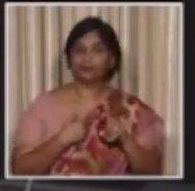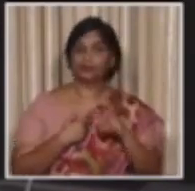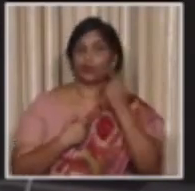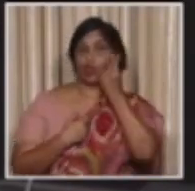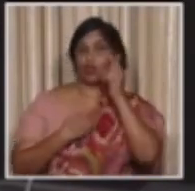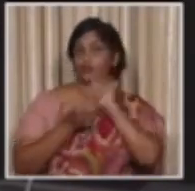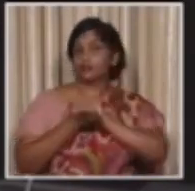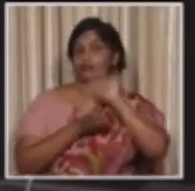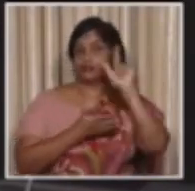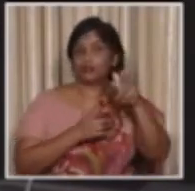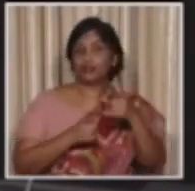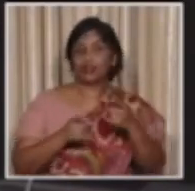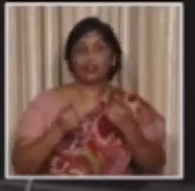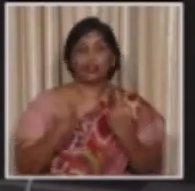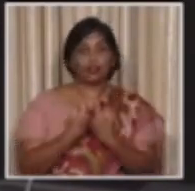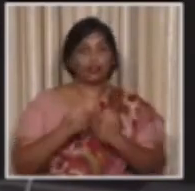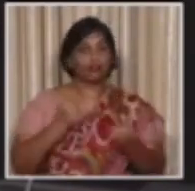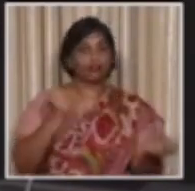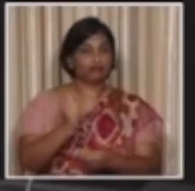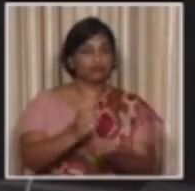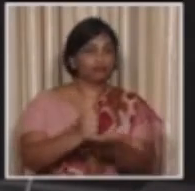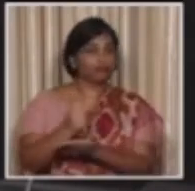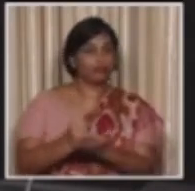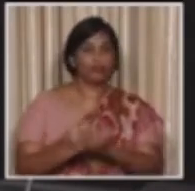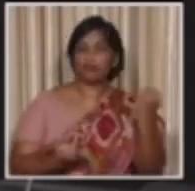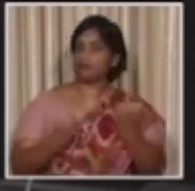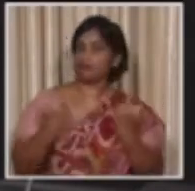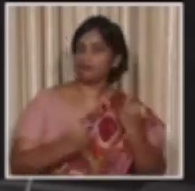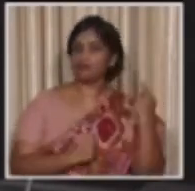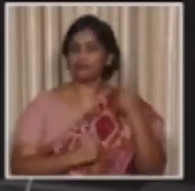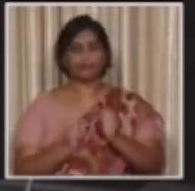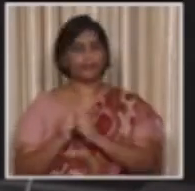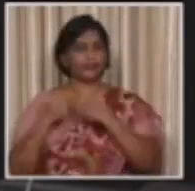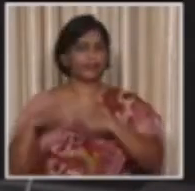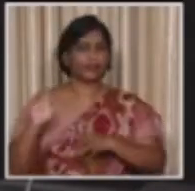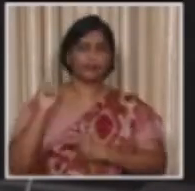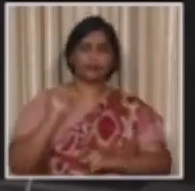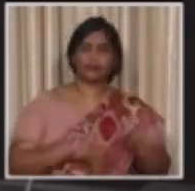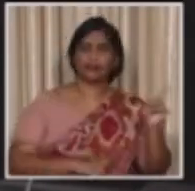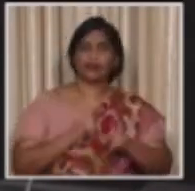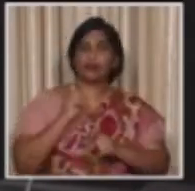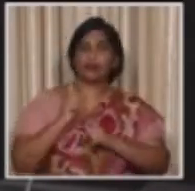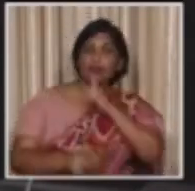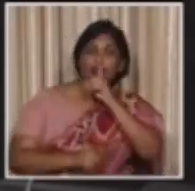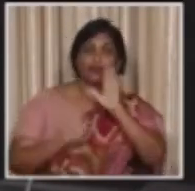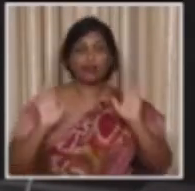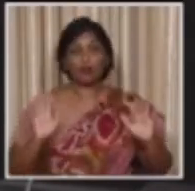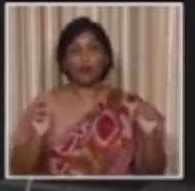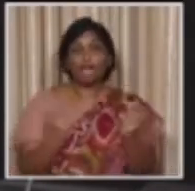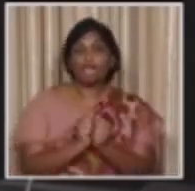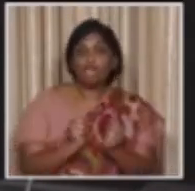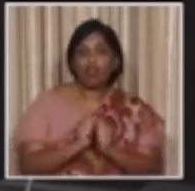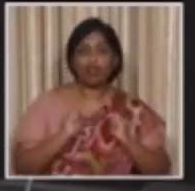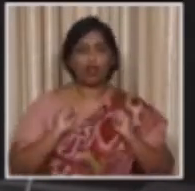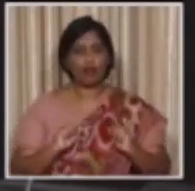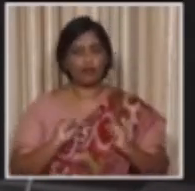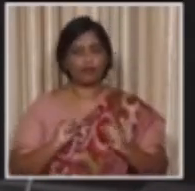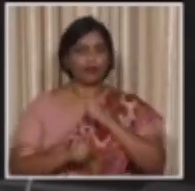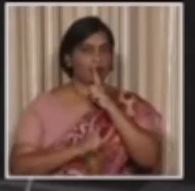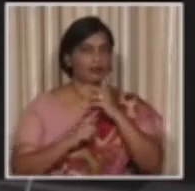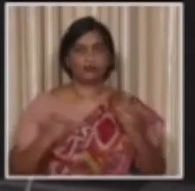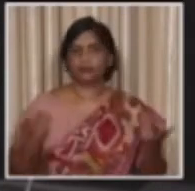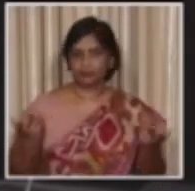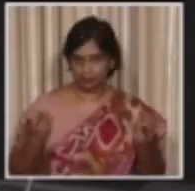ඕස්ට්‍රේලියාවේ ගියාම එහේ තනකොළ කපන කෙනත් වාහනෙන් ඇවිල්ලා ඇඳුම ඇඳගෙන වැඩේ කරලා යනවා. කතාව විතරයි කියන්නේ ඒවා කොහොමද කරන්නේ කියලා කතා